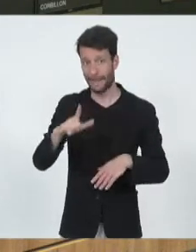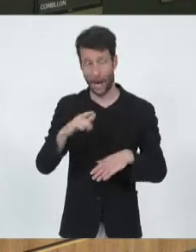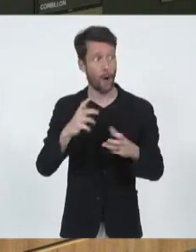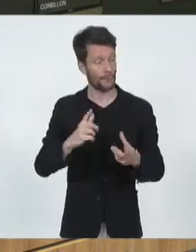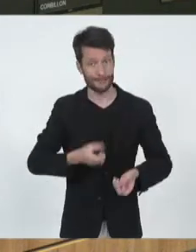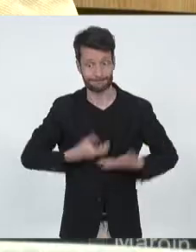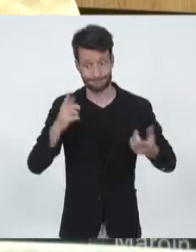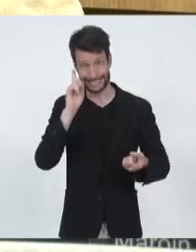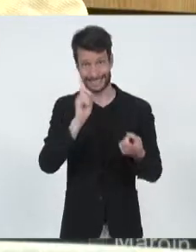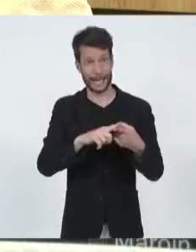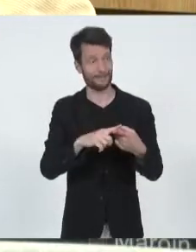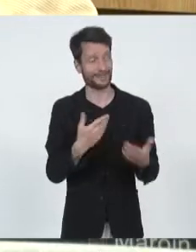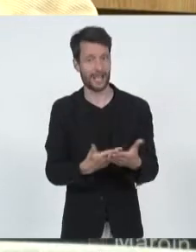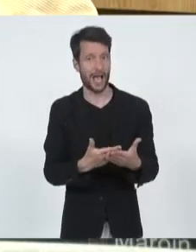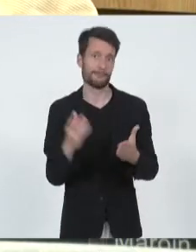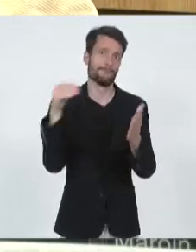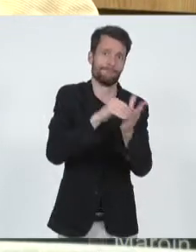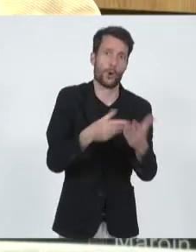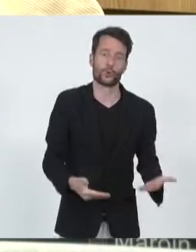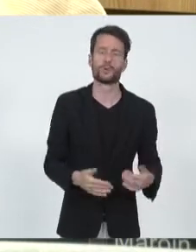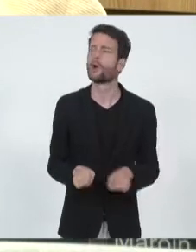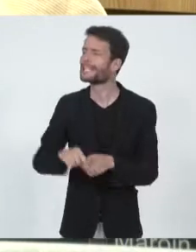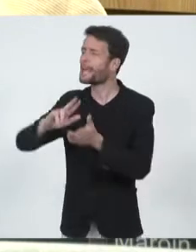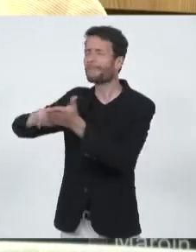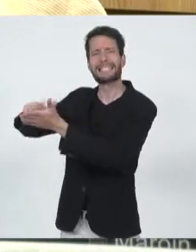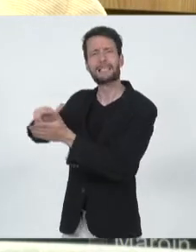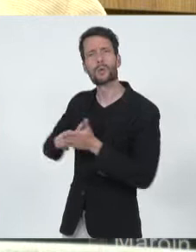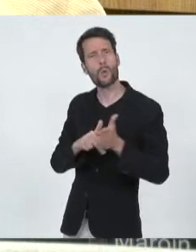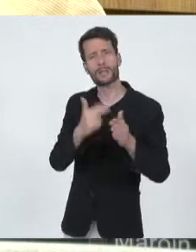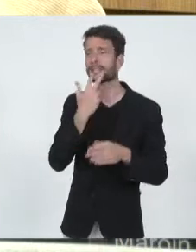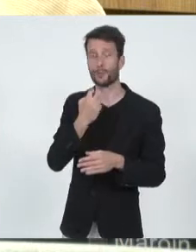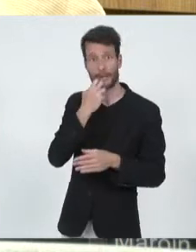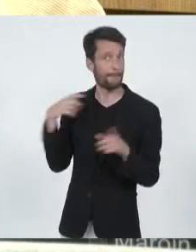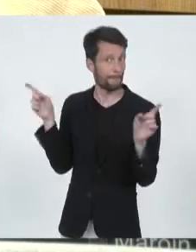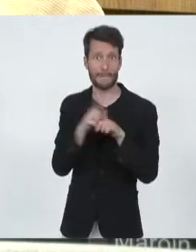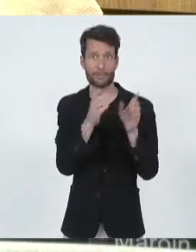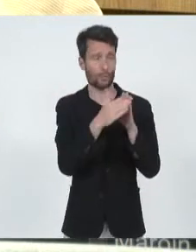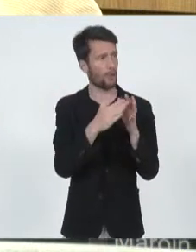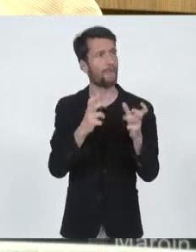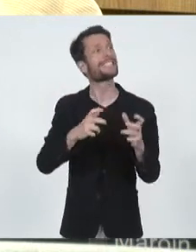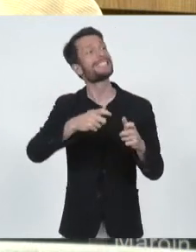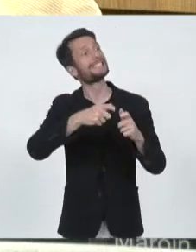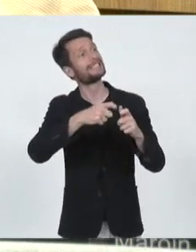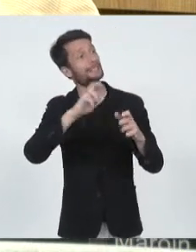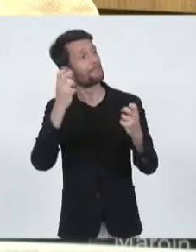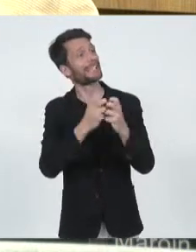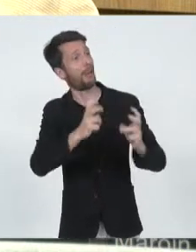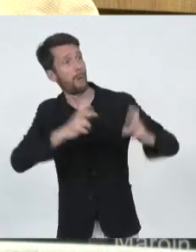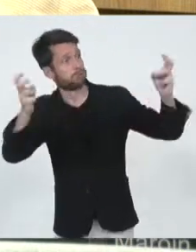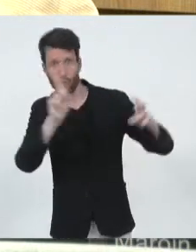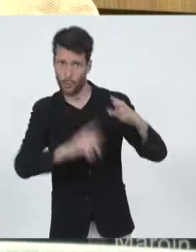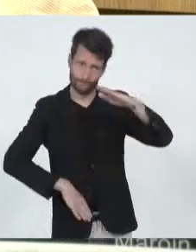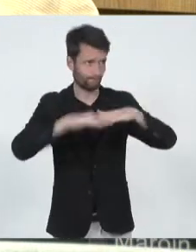cette proposition. Par ailleurs, une pétition de citoyens vous adresse la même demande de gel des tarifs. Et pourtant,